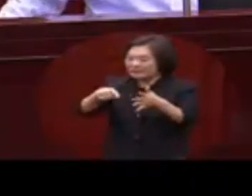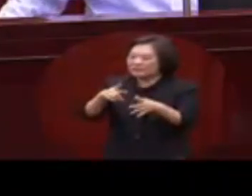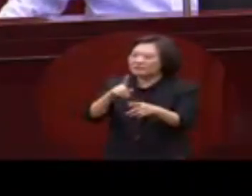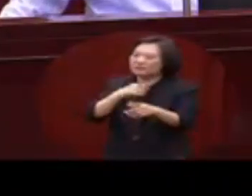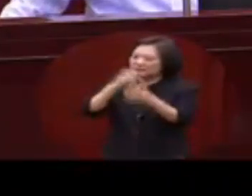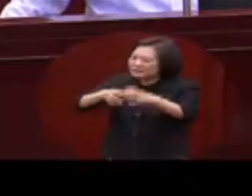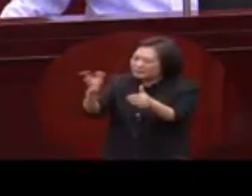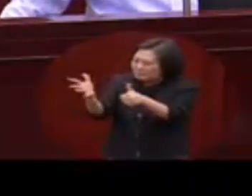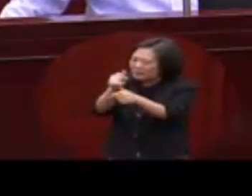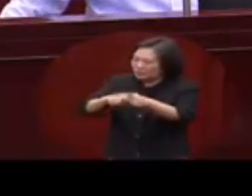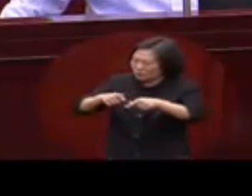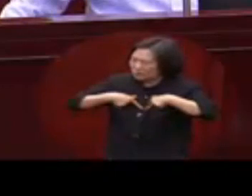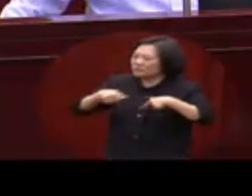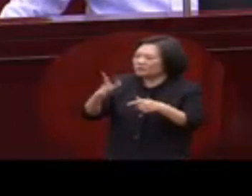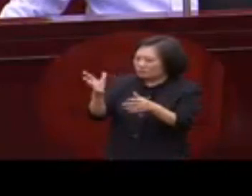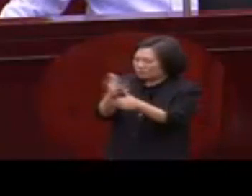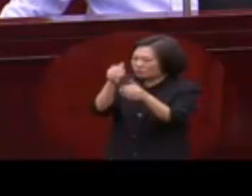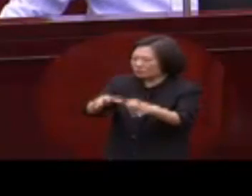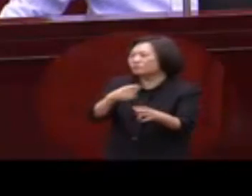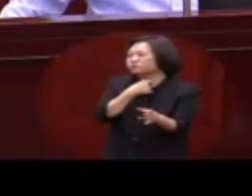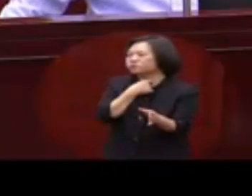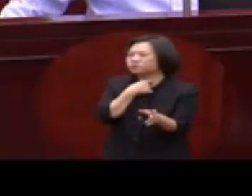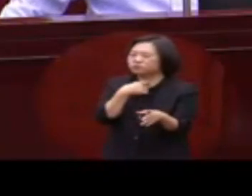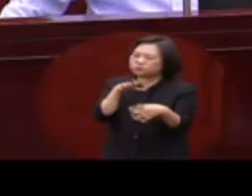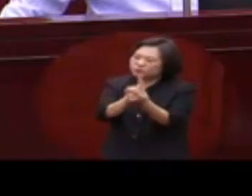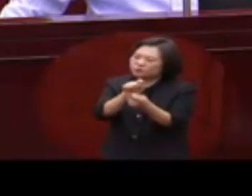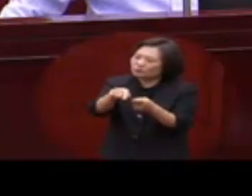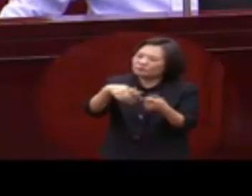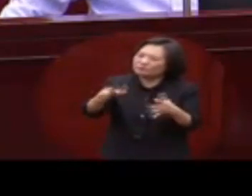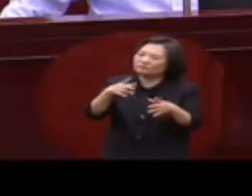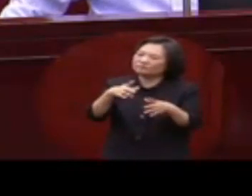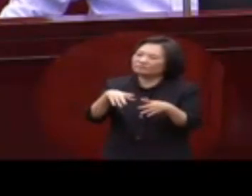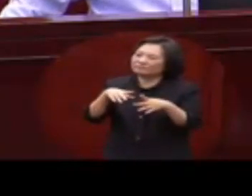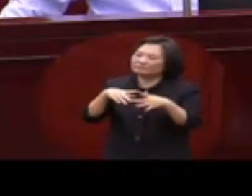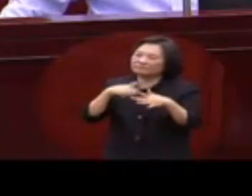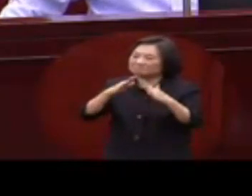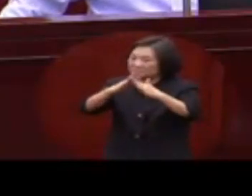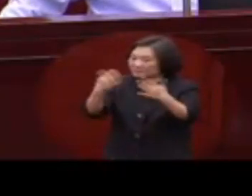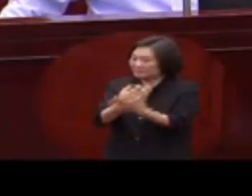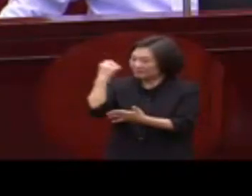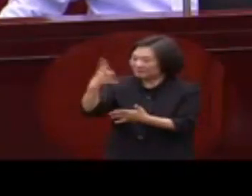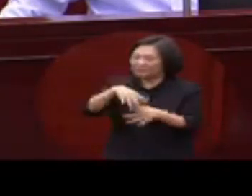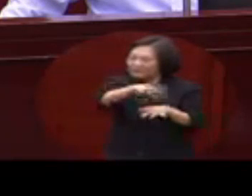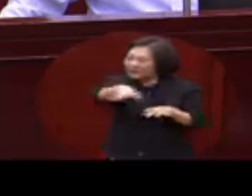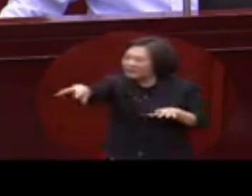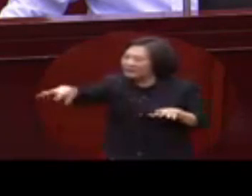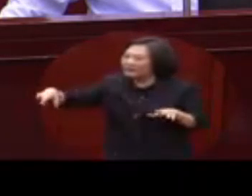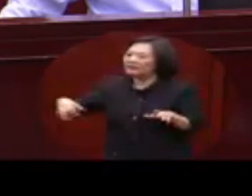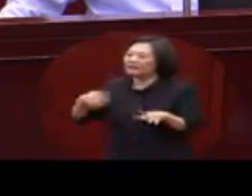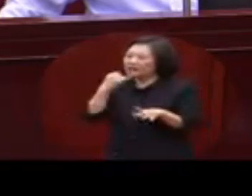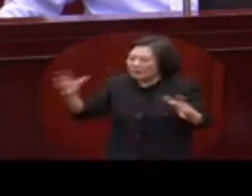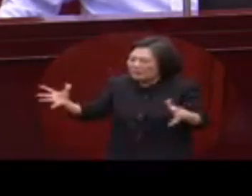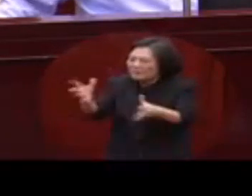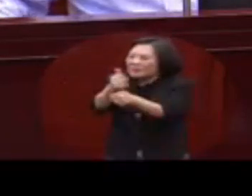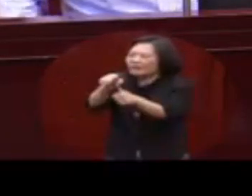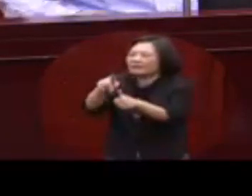还在思考。我们最近会针对这些都更的工作站啊，都更中心啊，如何让它能够更有效率，能量更大